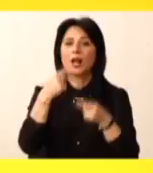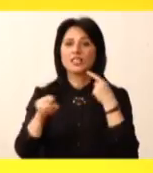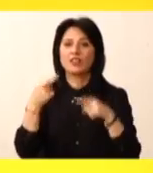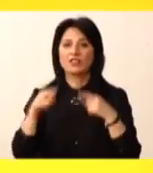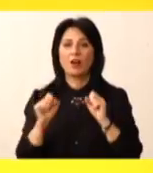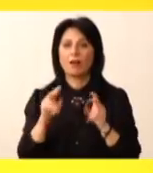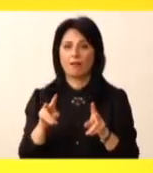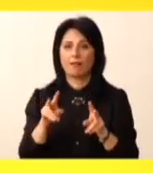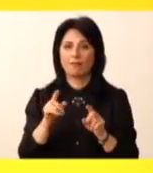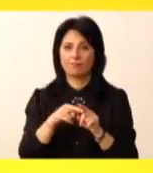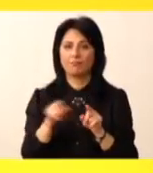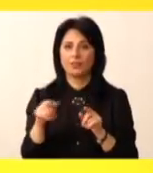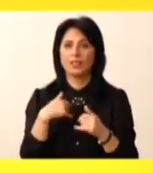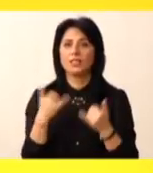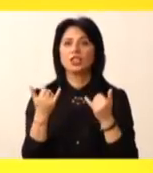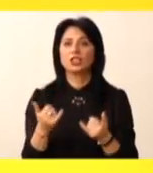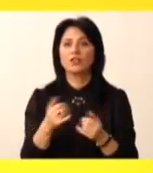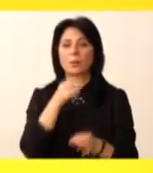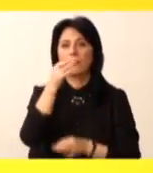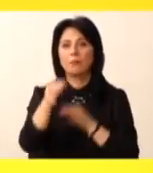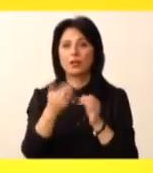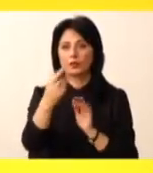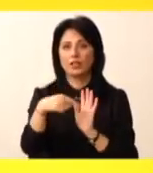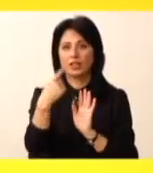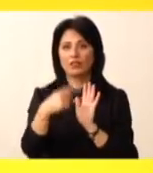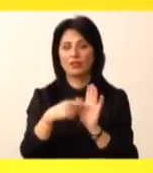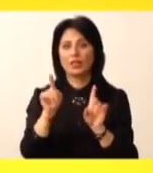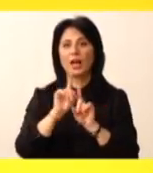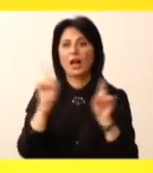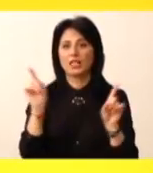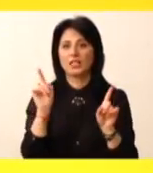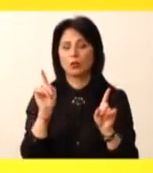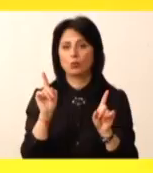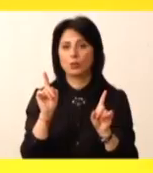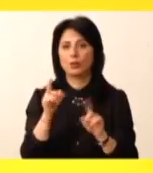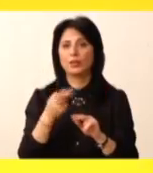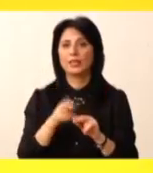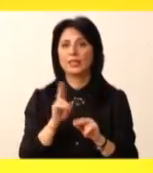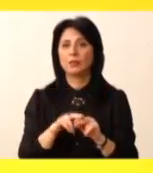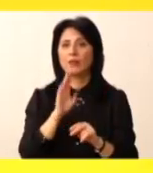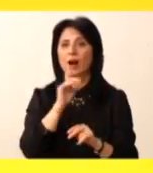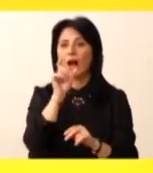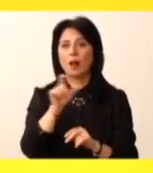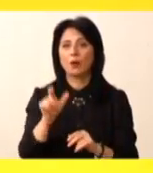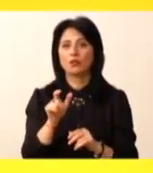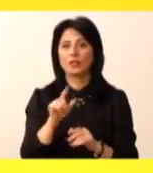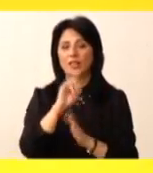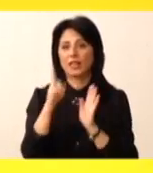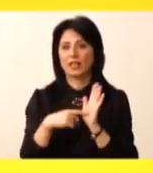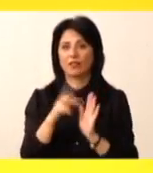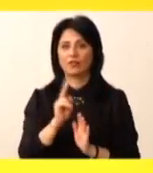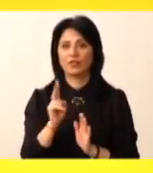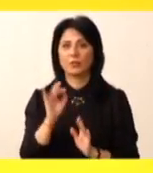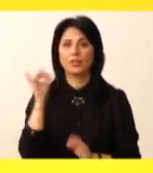განსხვავდება ერთმანეთისაგან. მოკლედ, დღეს ჩვენ პასუხობთ თქვენს კითხვებს, განსაკუთრებით იმ ქალბატონების კითხვებს,